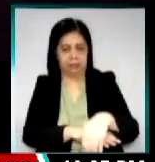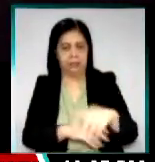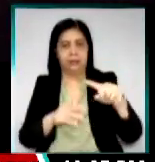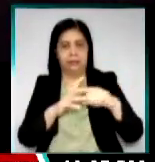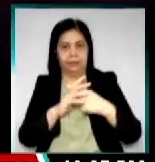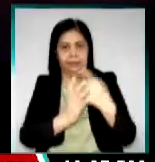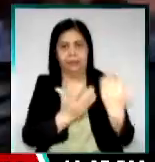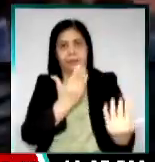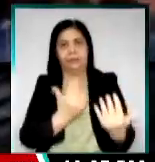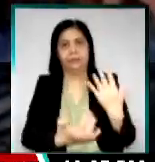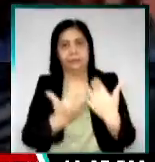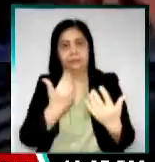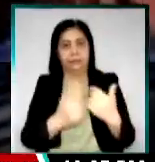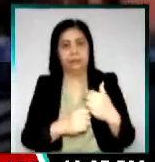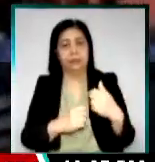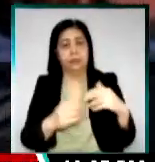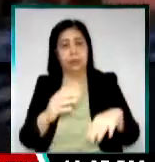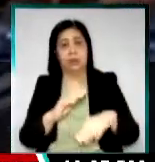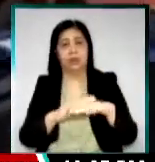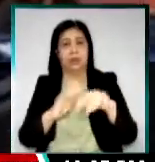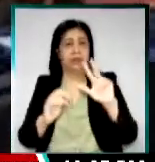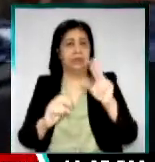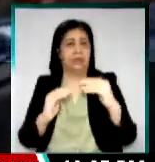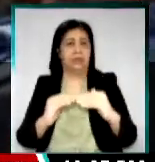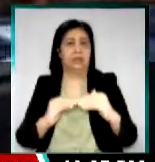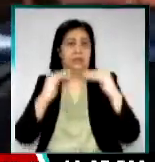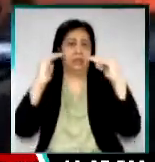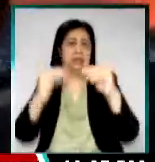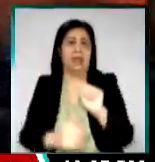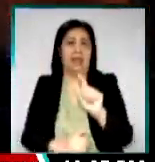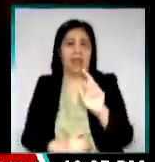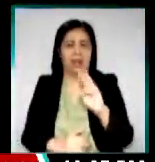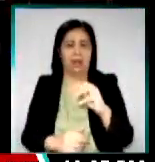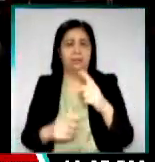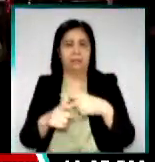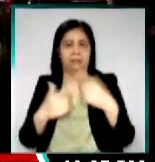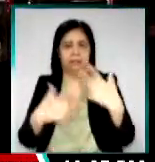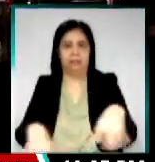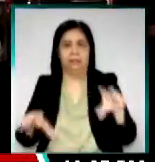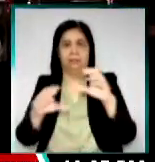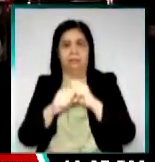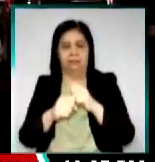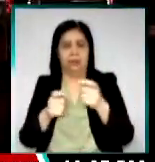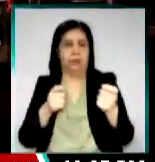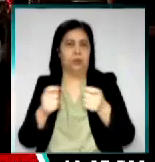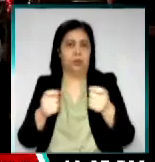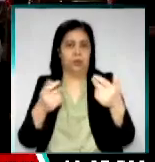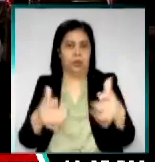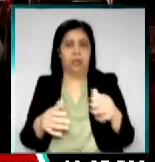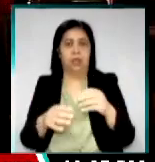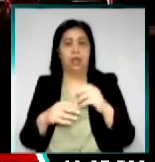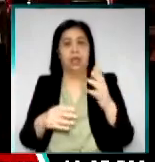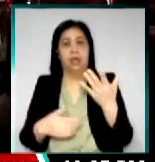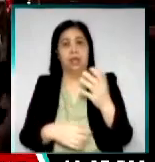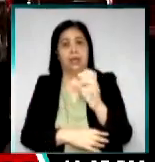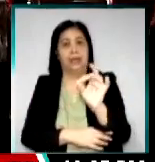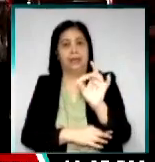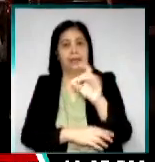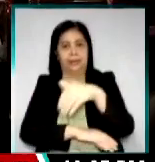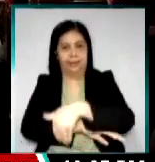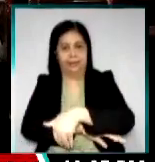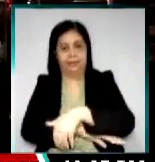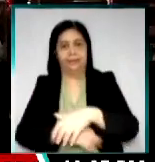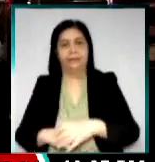sunog. Umabot ito sa ikatlong alarma bago idineklarang fire under control pasado alas 8.